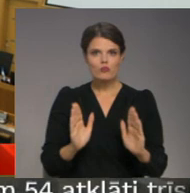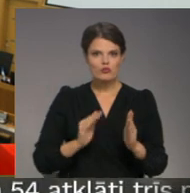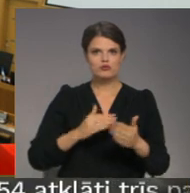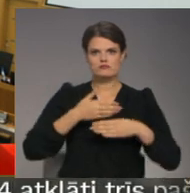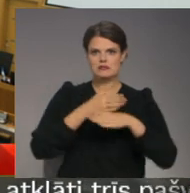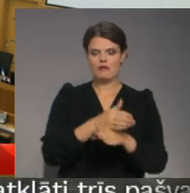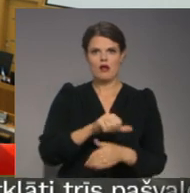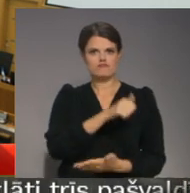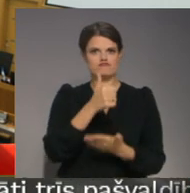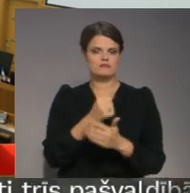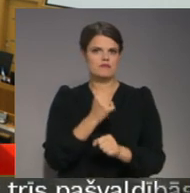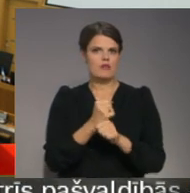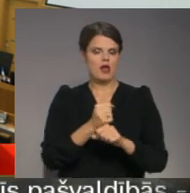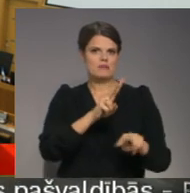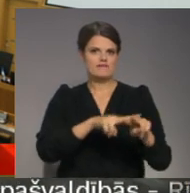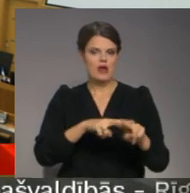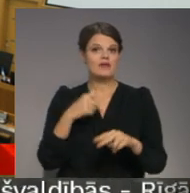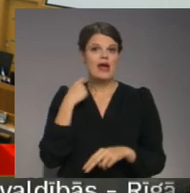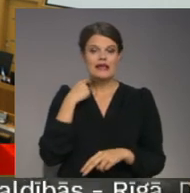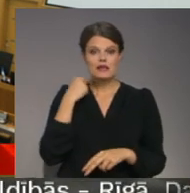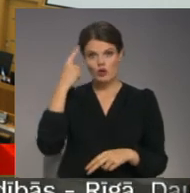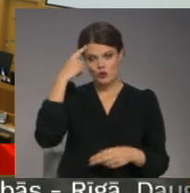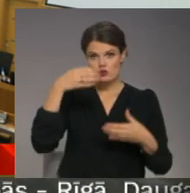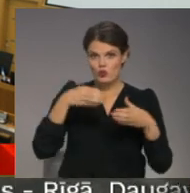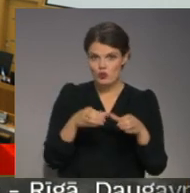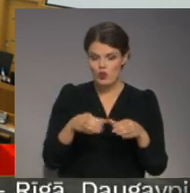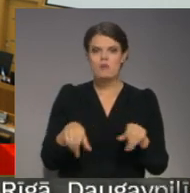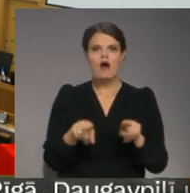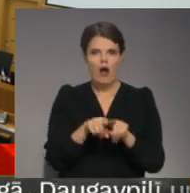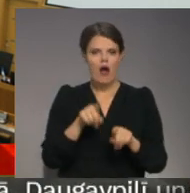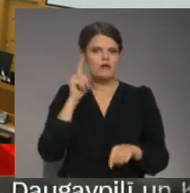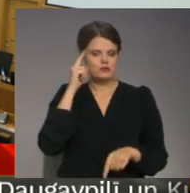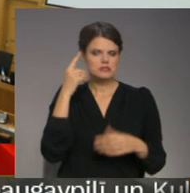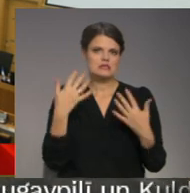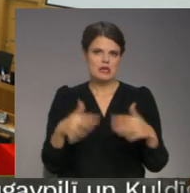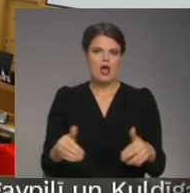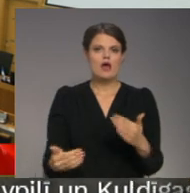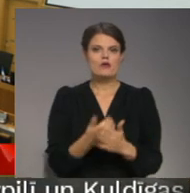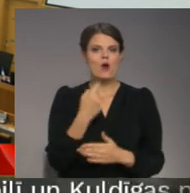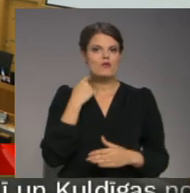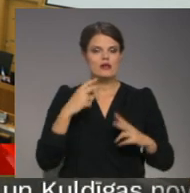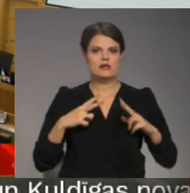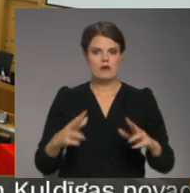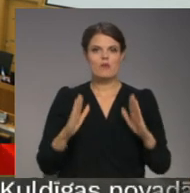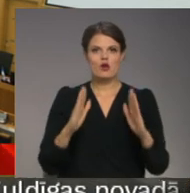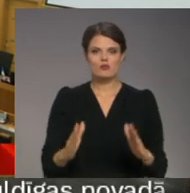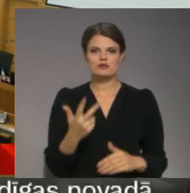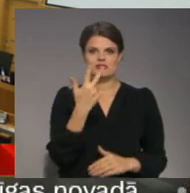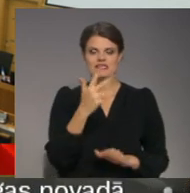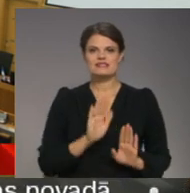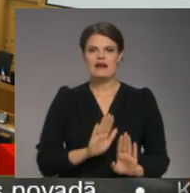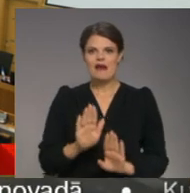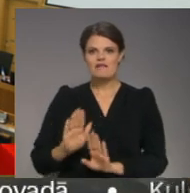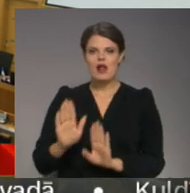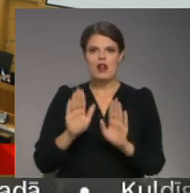vadošie amati Rīgas domē. Ir zināms, ka jaunajam Rīgas mēram būs trīs vietnieki, lai katrai koalīcijas frakcijai